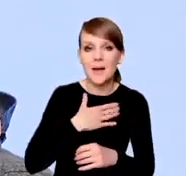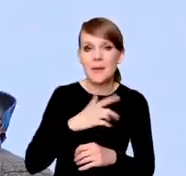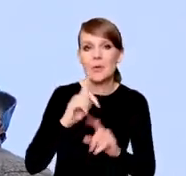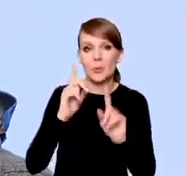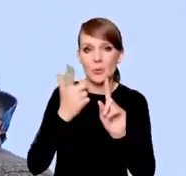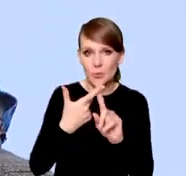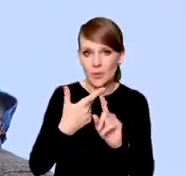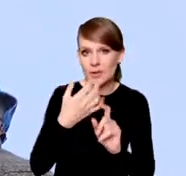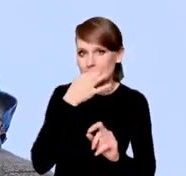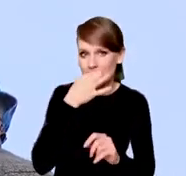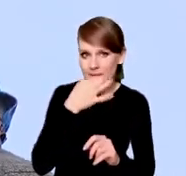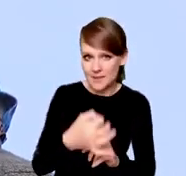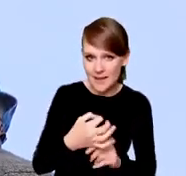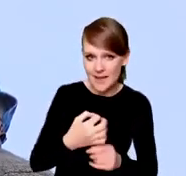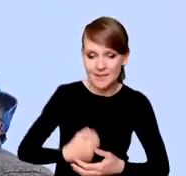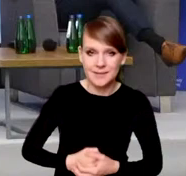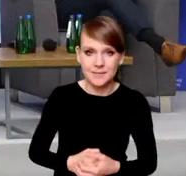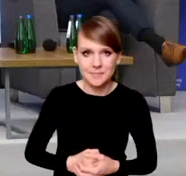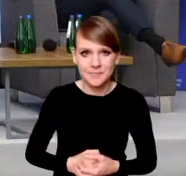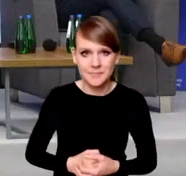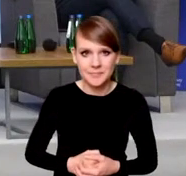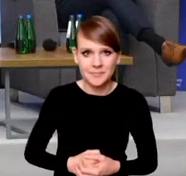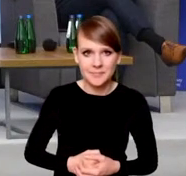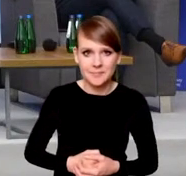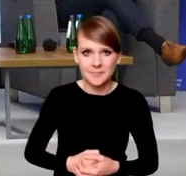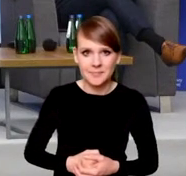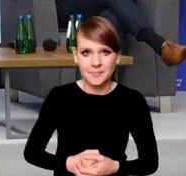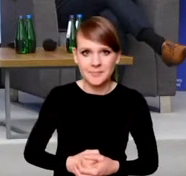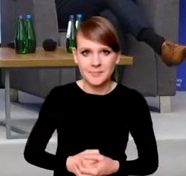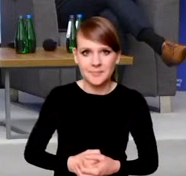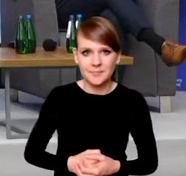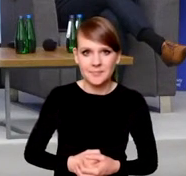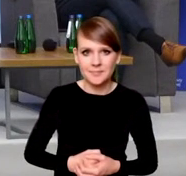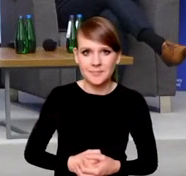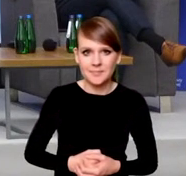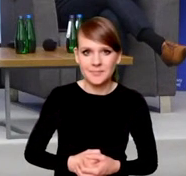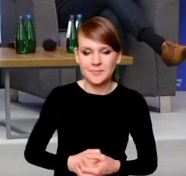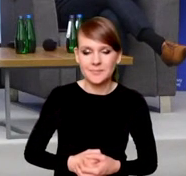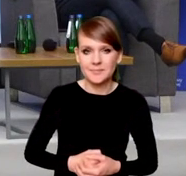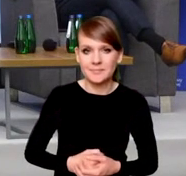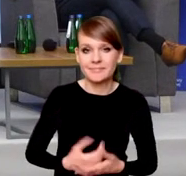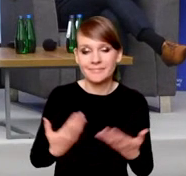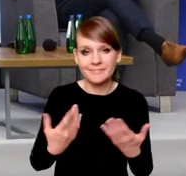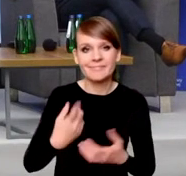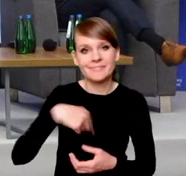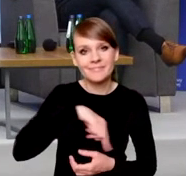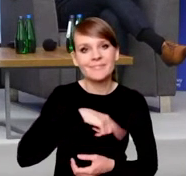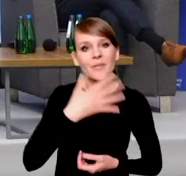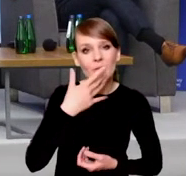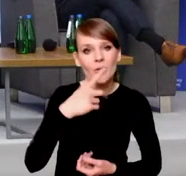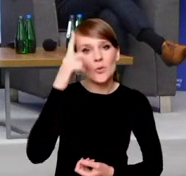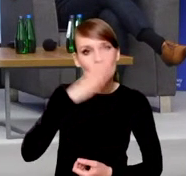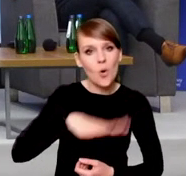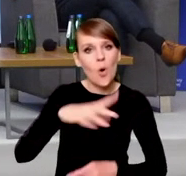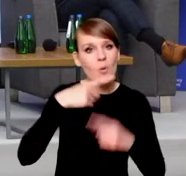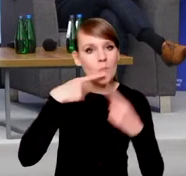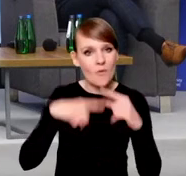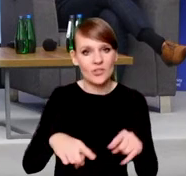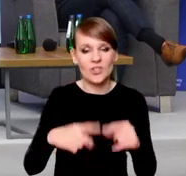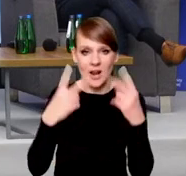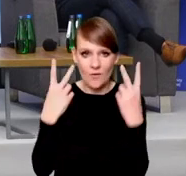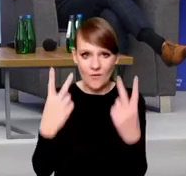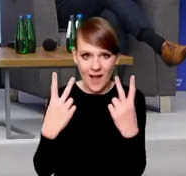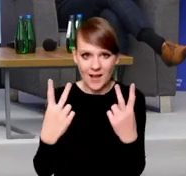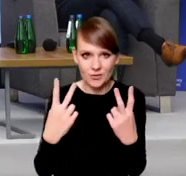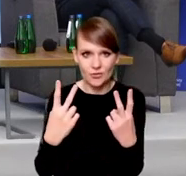drogich panelistów, a mianowicie jak mówimy, że ta społeczna odpowiedzialność jest tak ważna, że